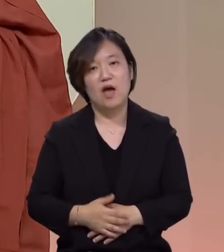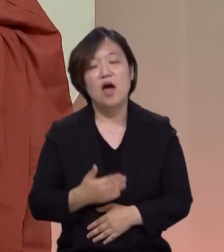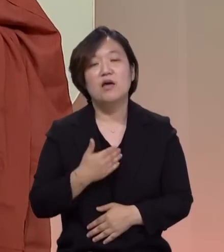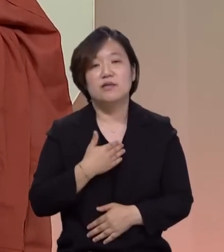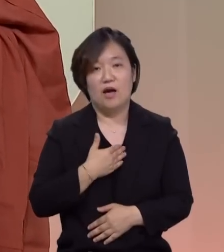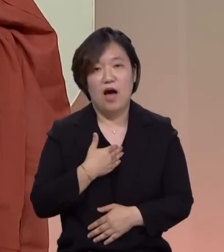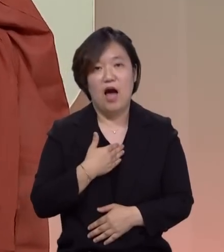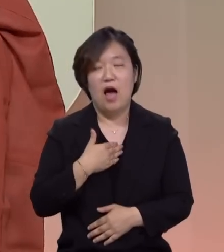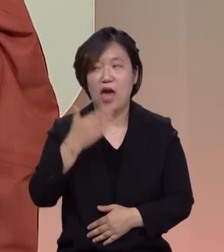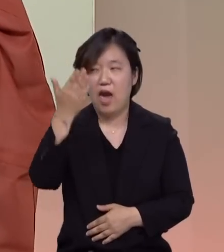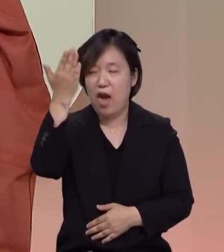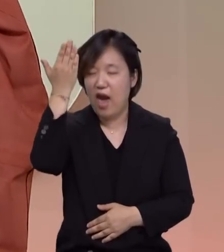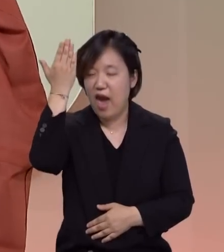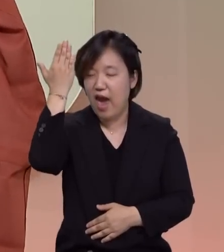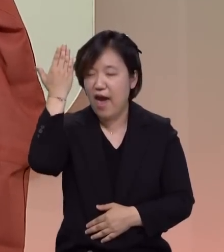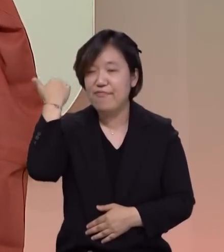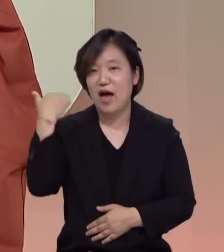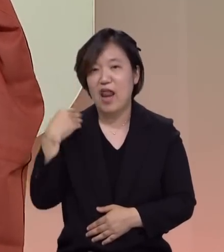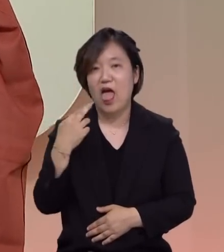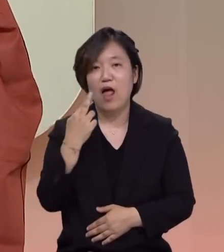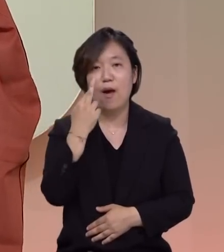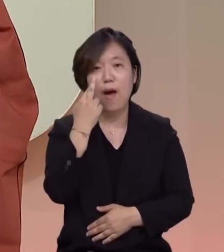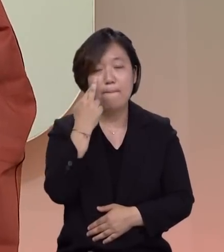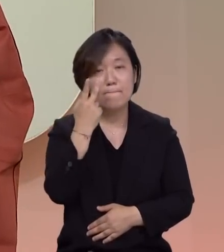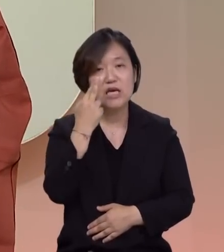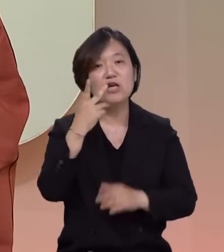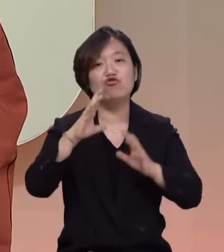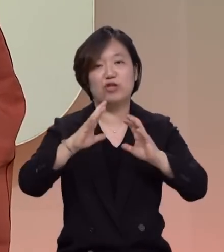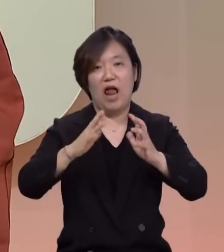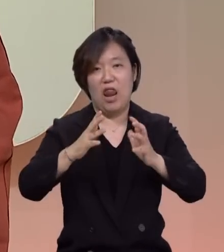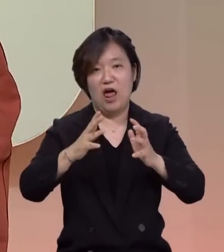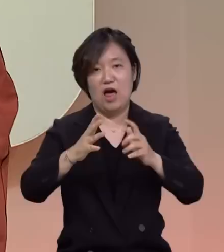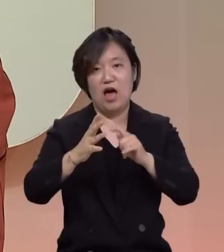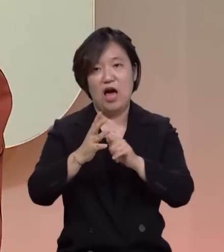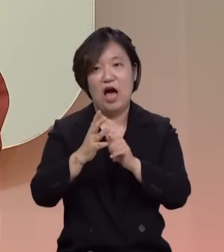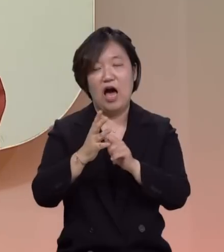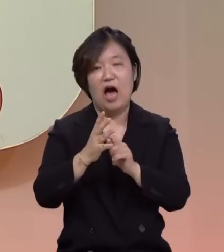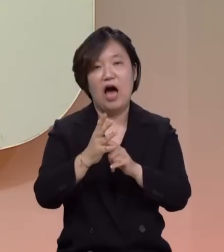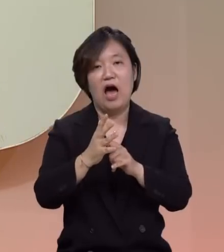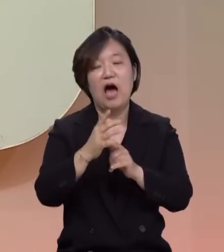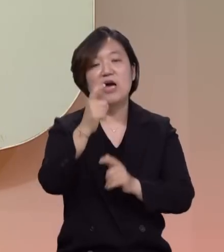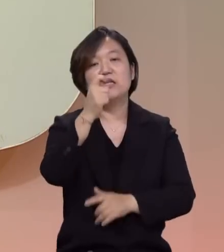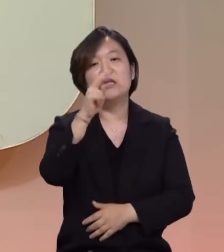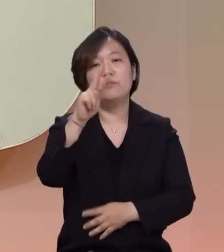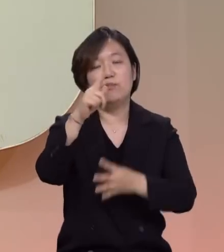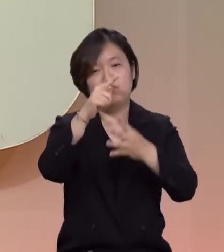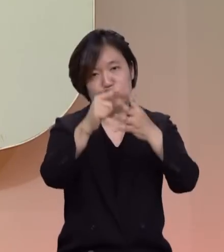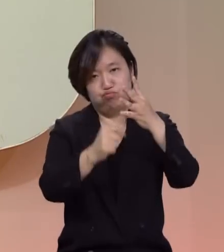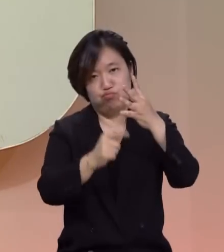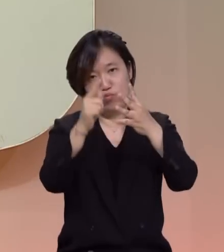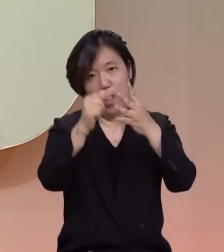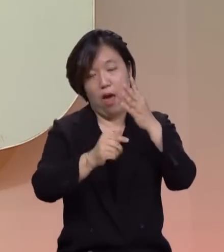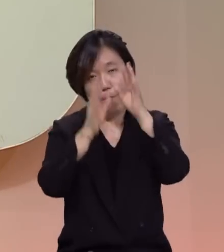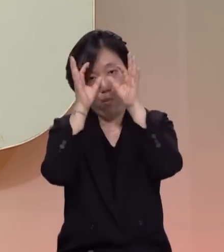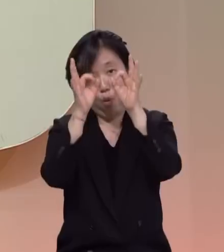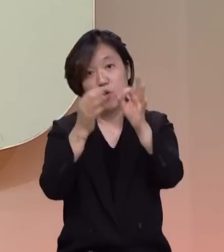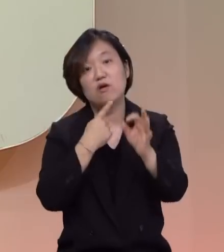다큐멘터리를 봤는데 그 미국에서 만든 다큐멘터리였어요 미국에서 만든 다큐멘터리에서